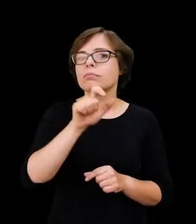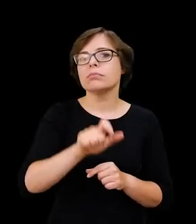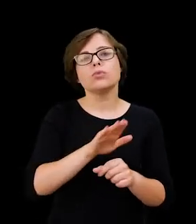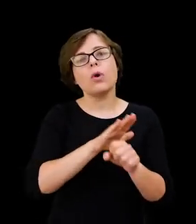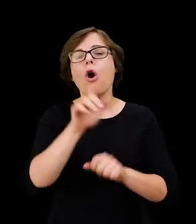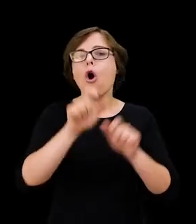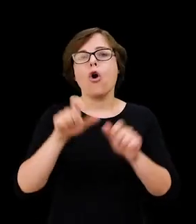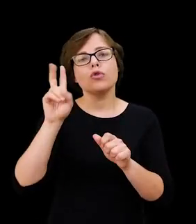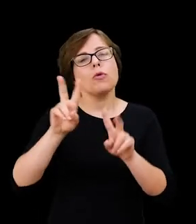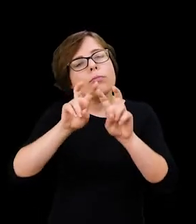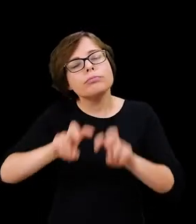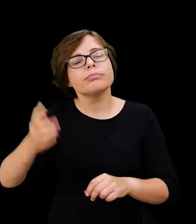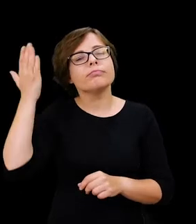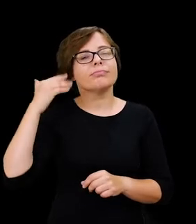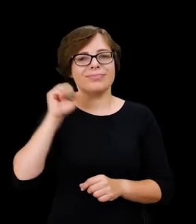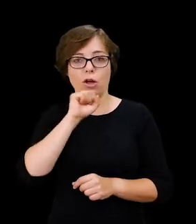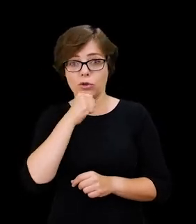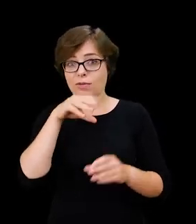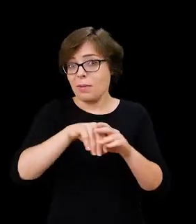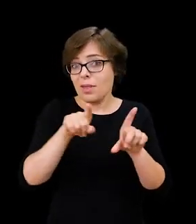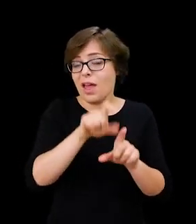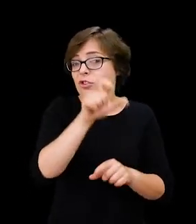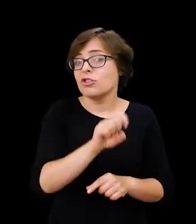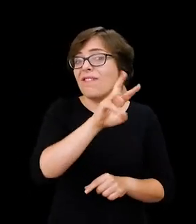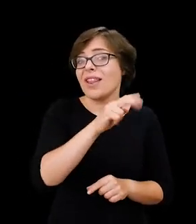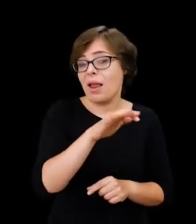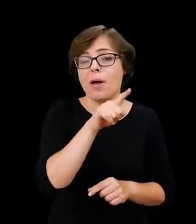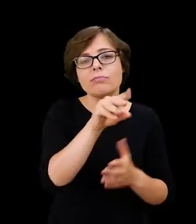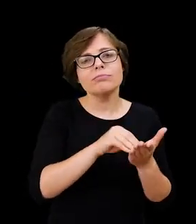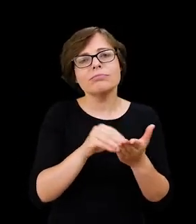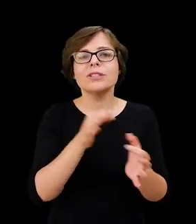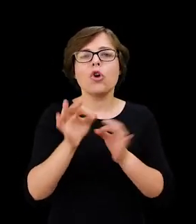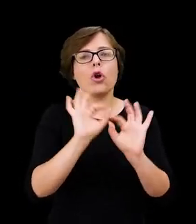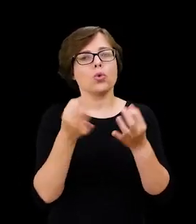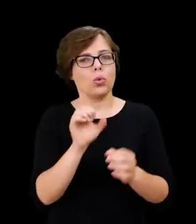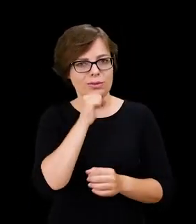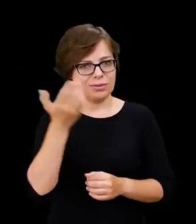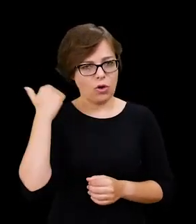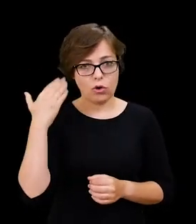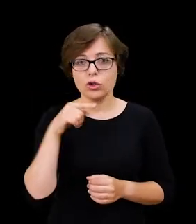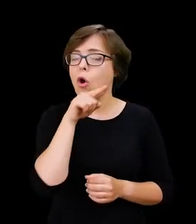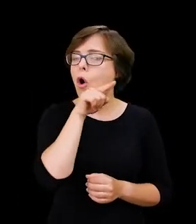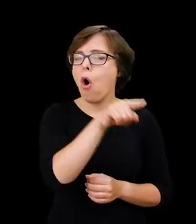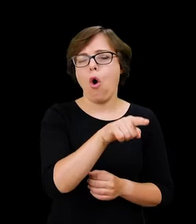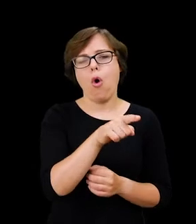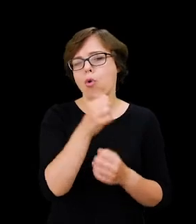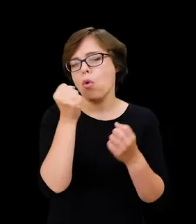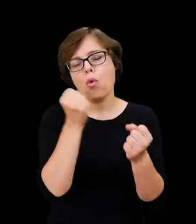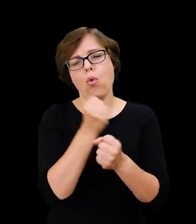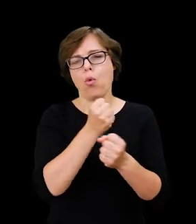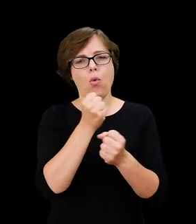w tym samego Johanna Joachima Winckelmanna, autora historii sztuki starożytnej, jednego z